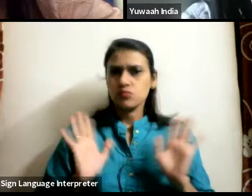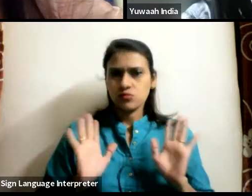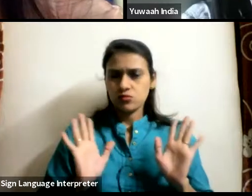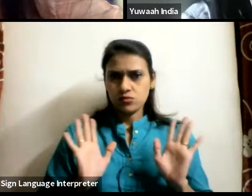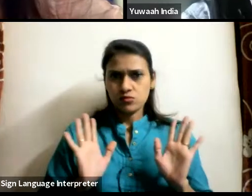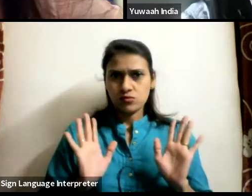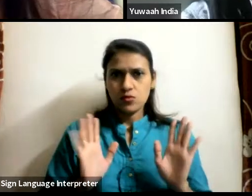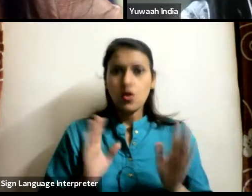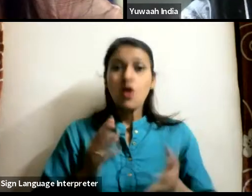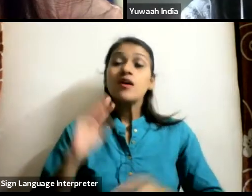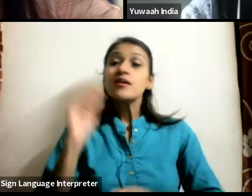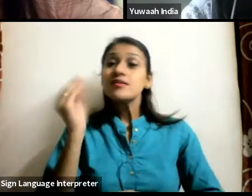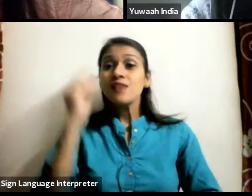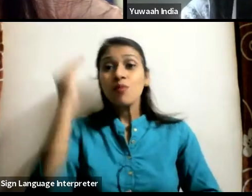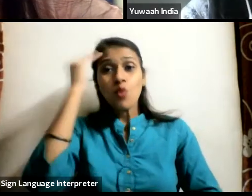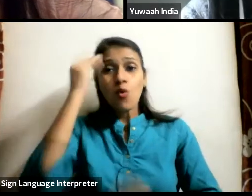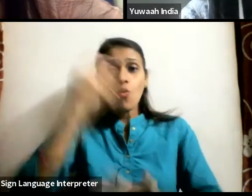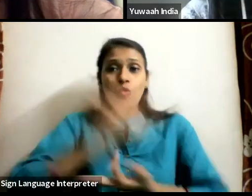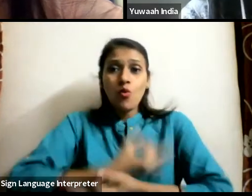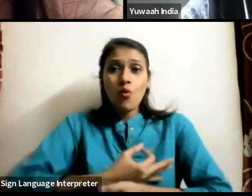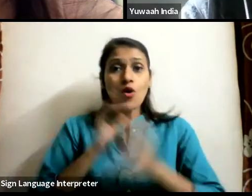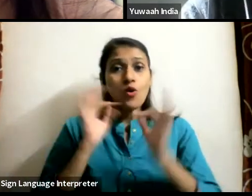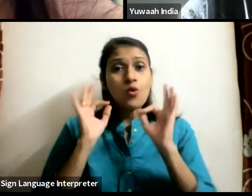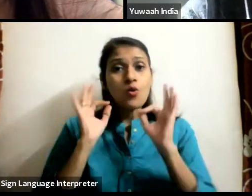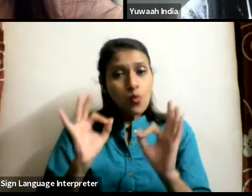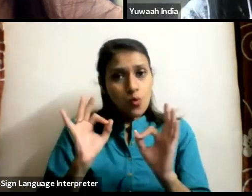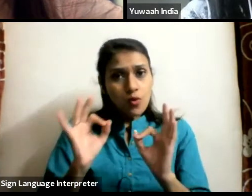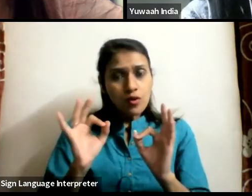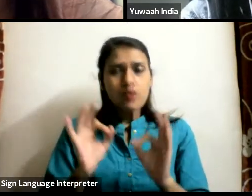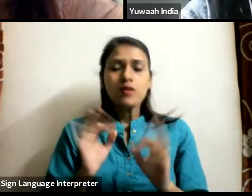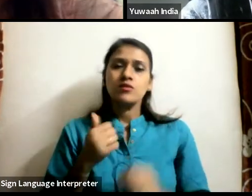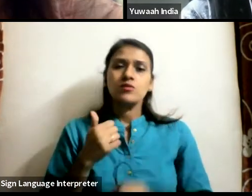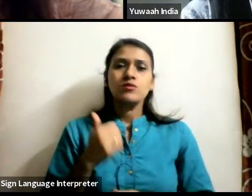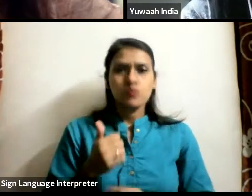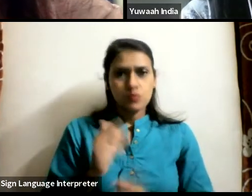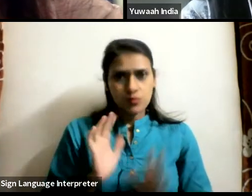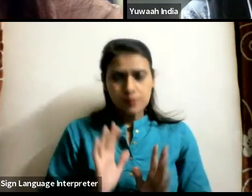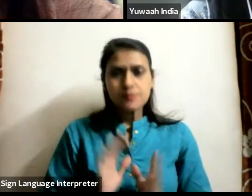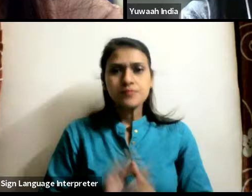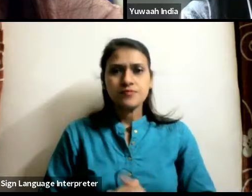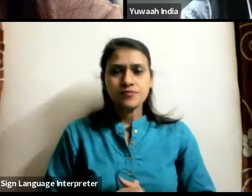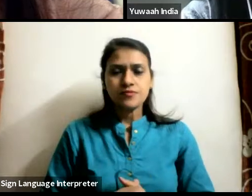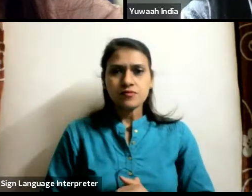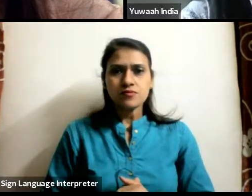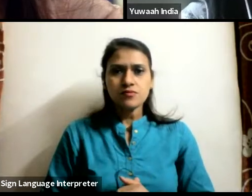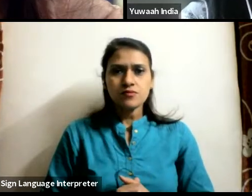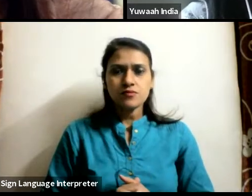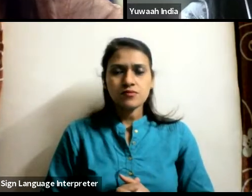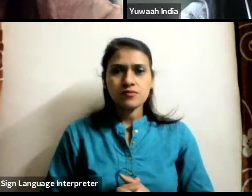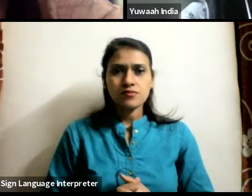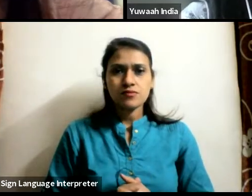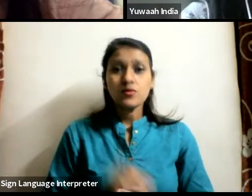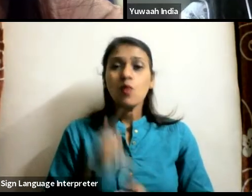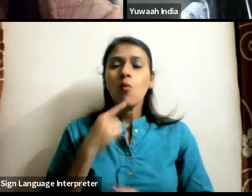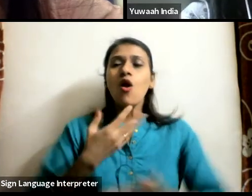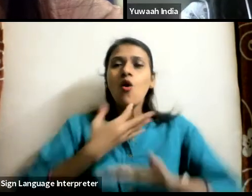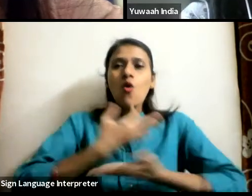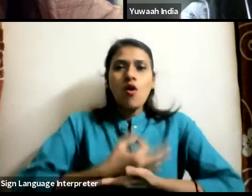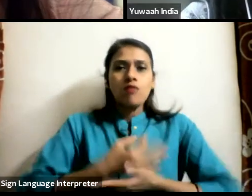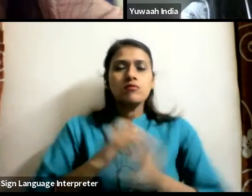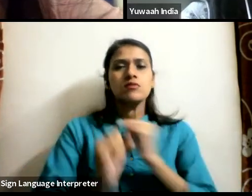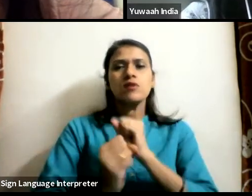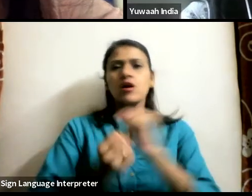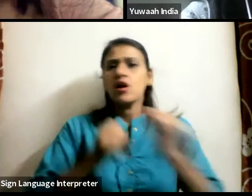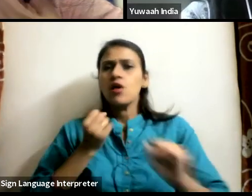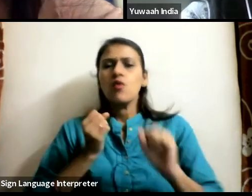योगा अच्छी तरह से जानते हैं, तो उसमें भी एडवाइस ये किया जाता है कि आप लाइट योगा पे रहें,